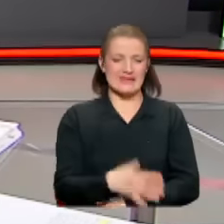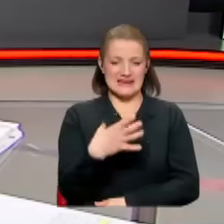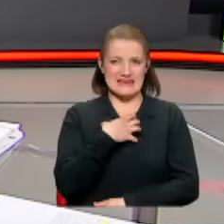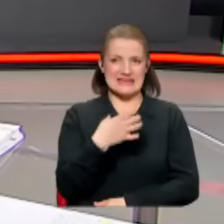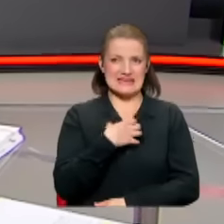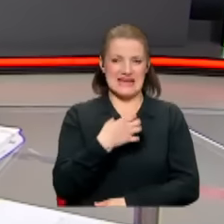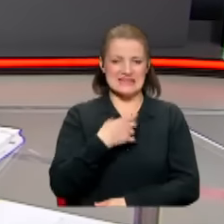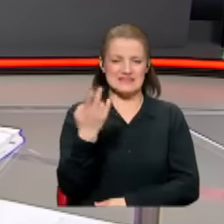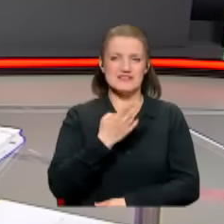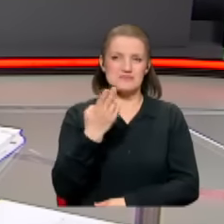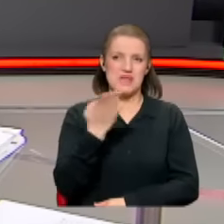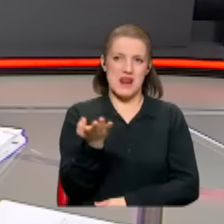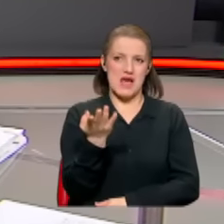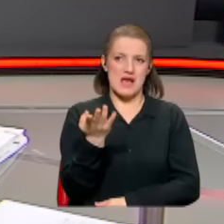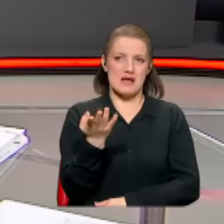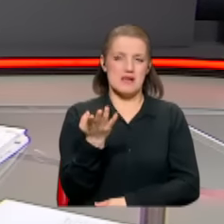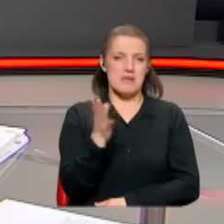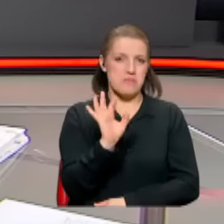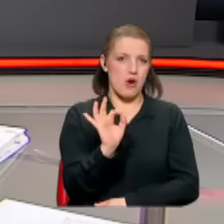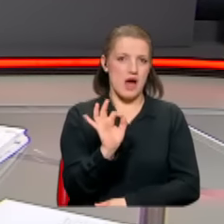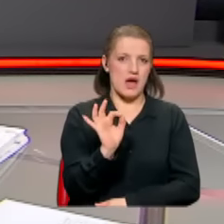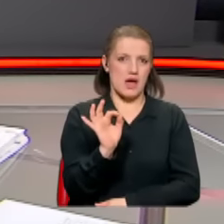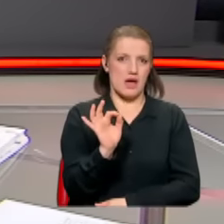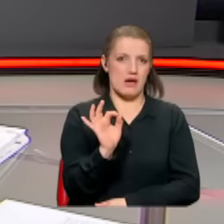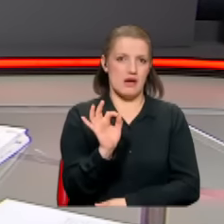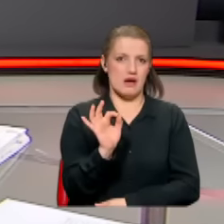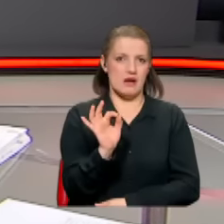Kendi karikatörlerine dönüşüyorlar ya. Böyle.